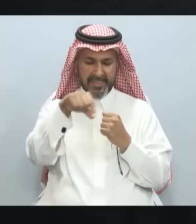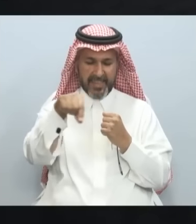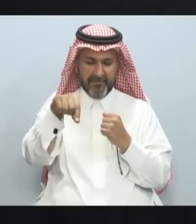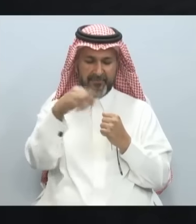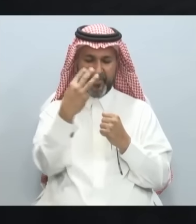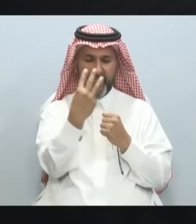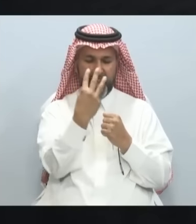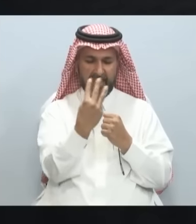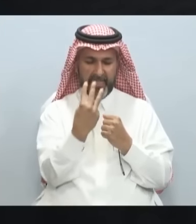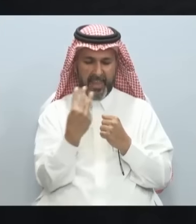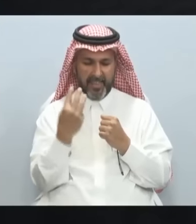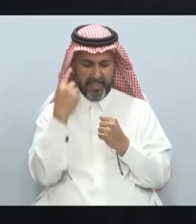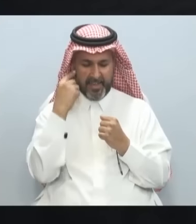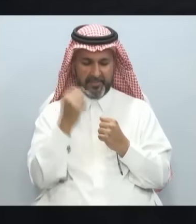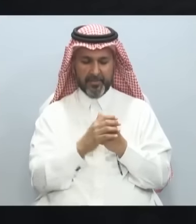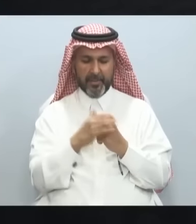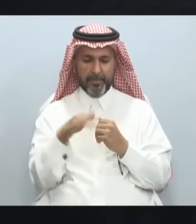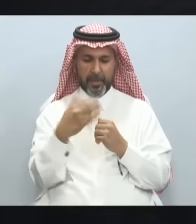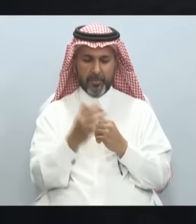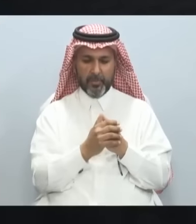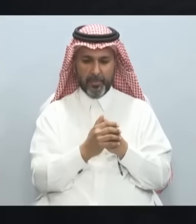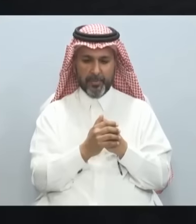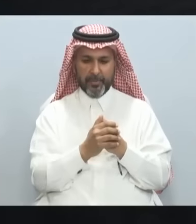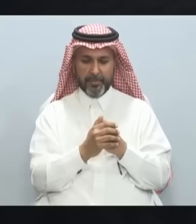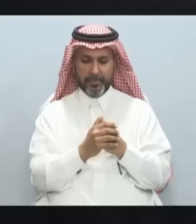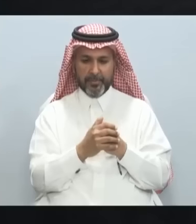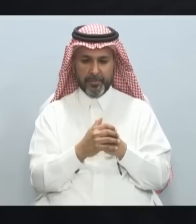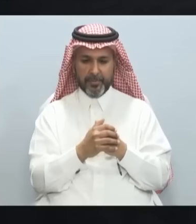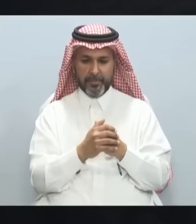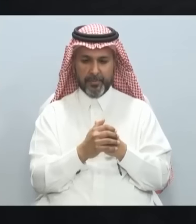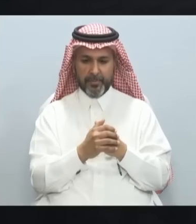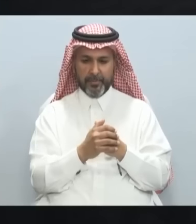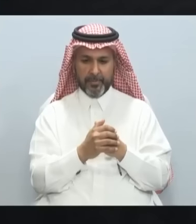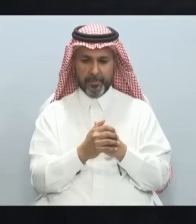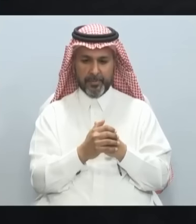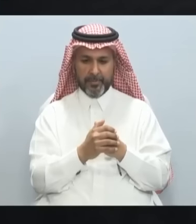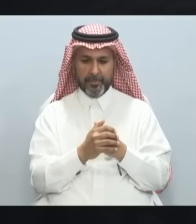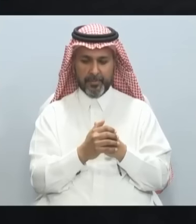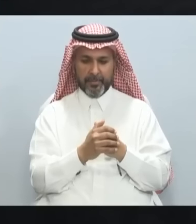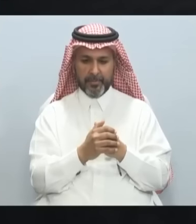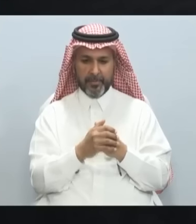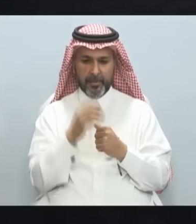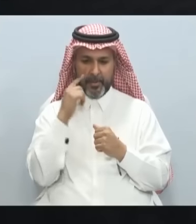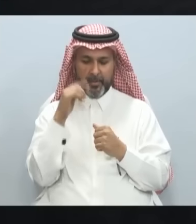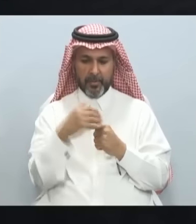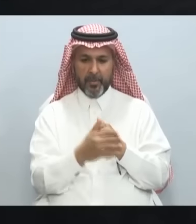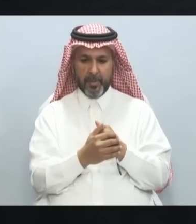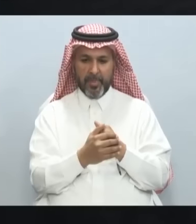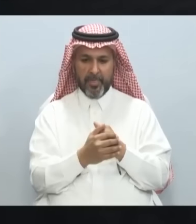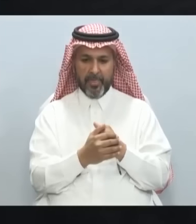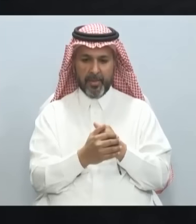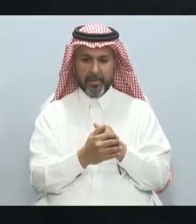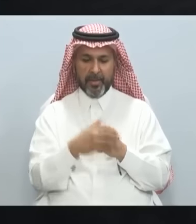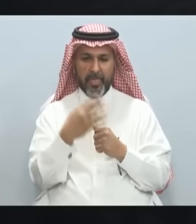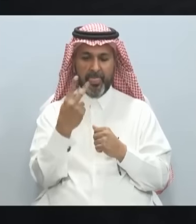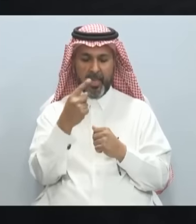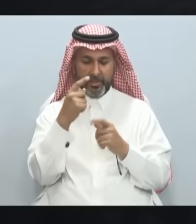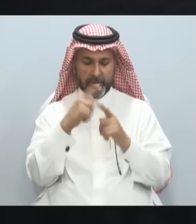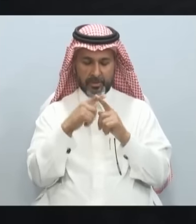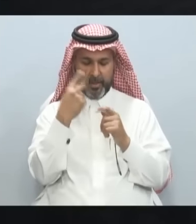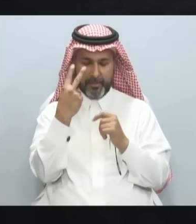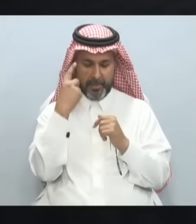ضرب اثنان اذا اثنا عشر صف كل صف به طاولتان وكذلك سته